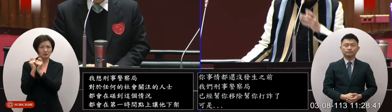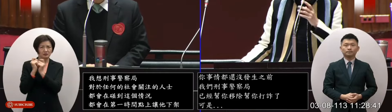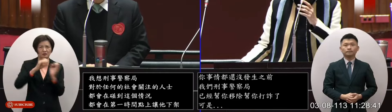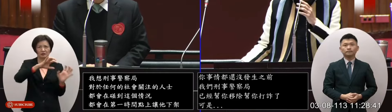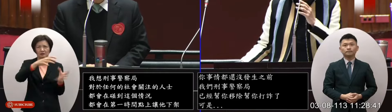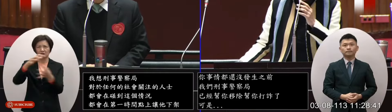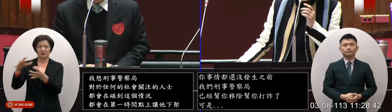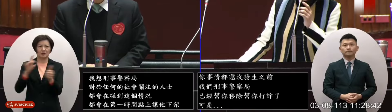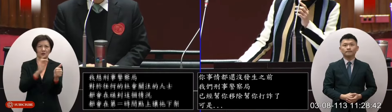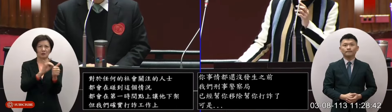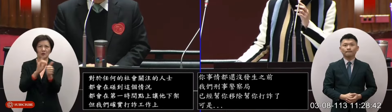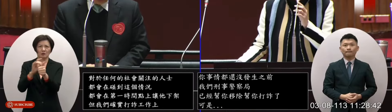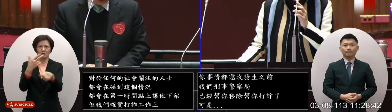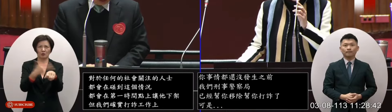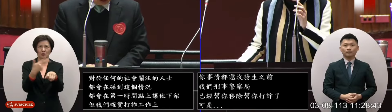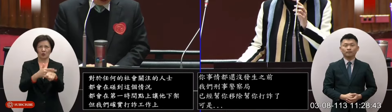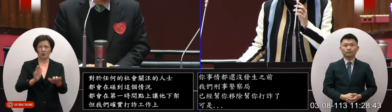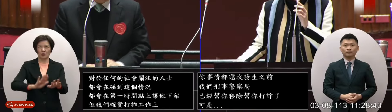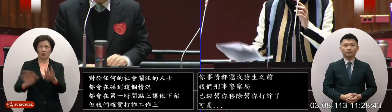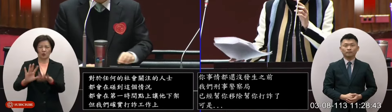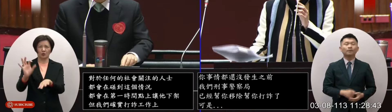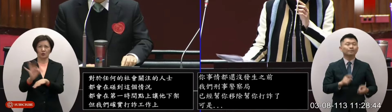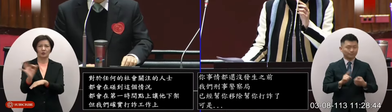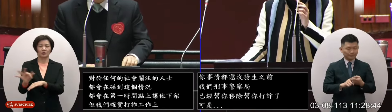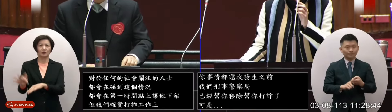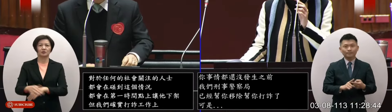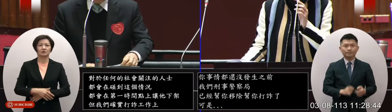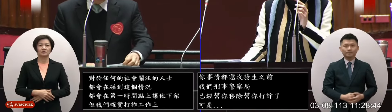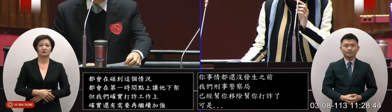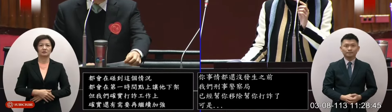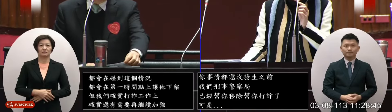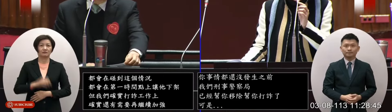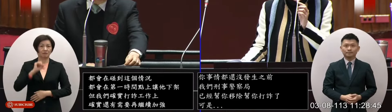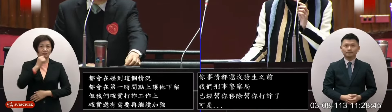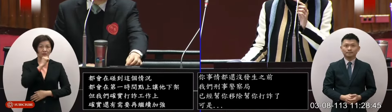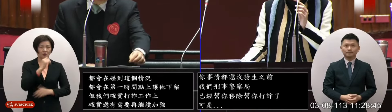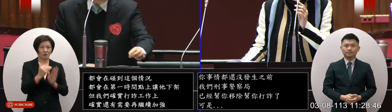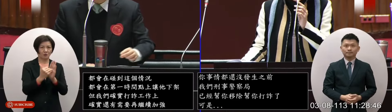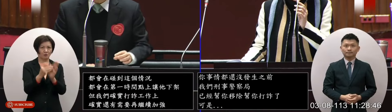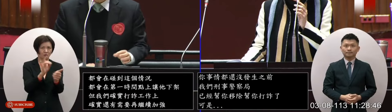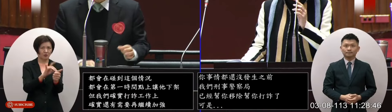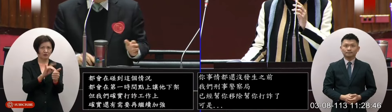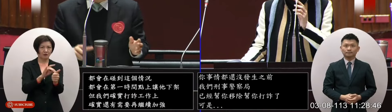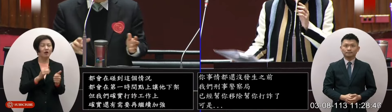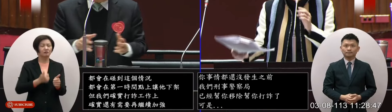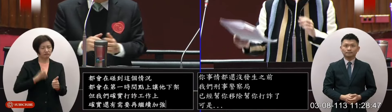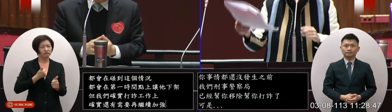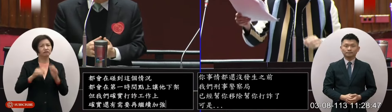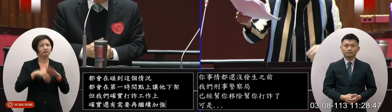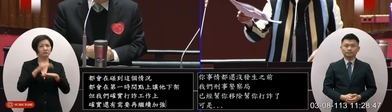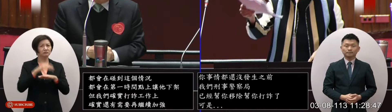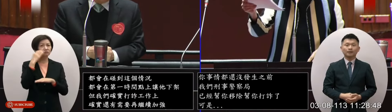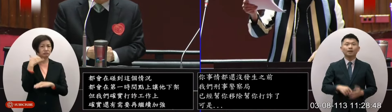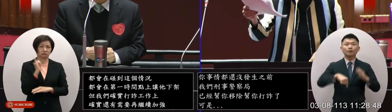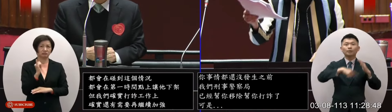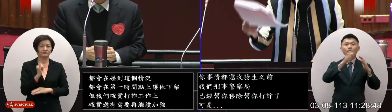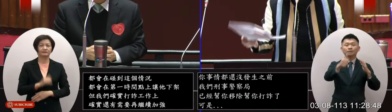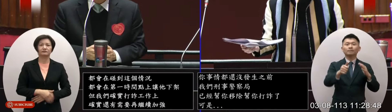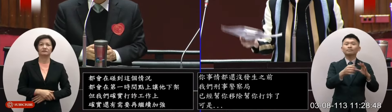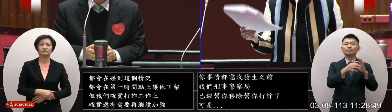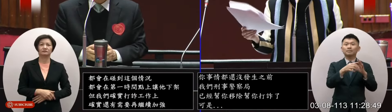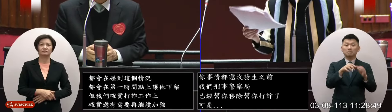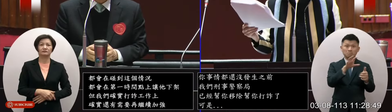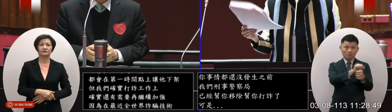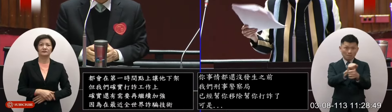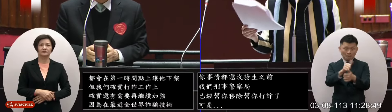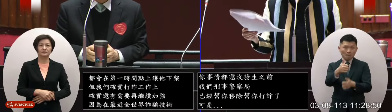个诈骗的这个技术哦，翻成初心。 是啦。 但是我们打诈其实有蛮不错的成果哦。我 啊，来，院长没关系，您打造很